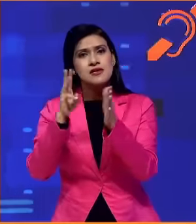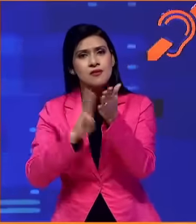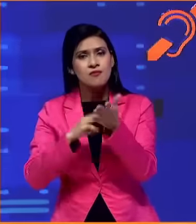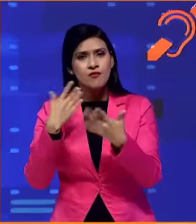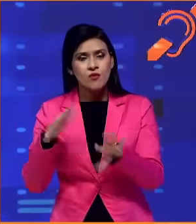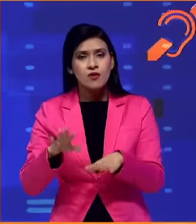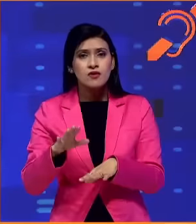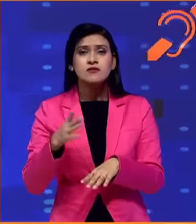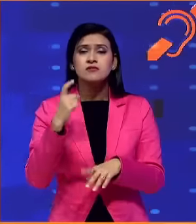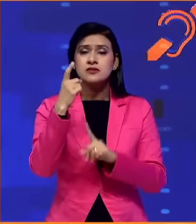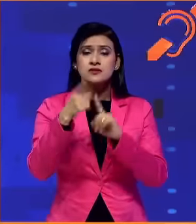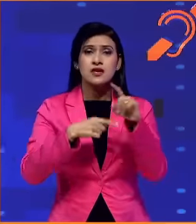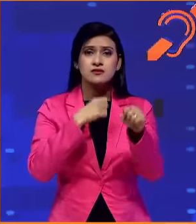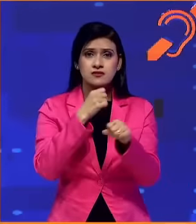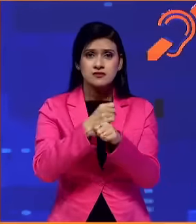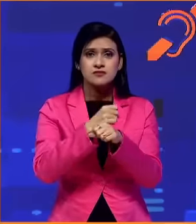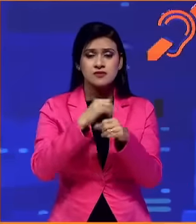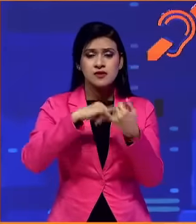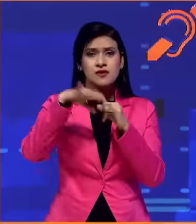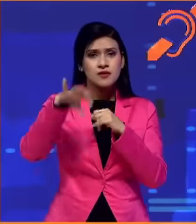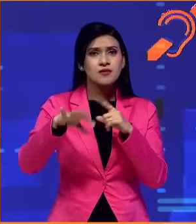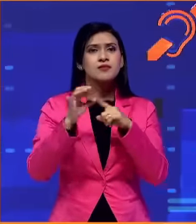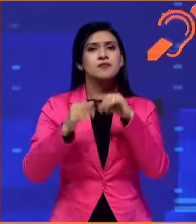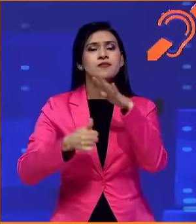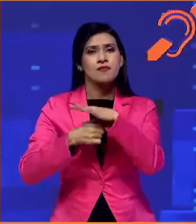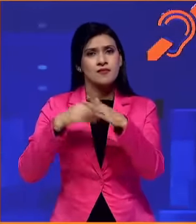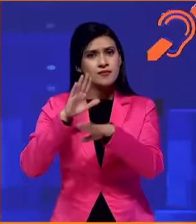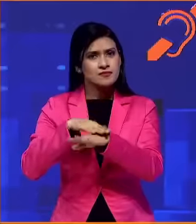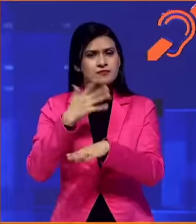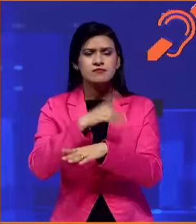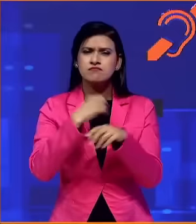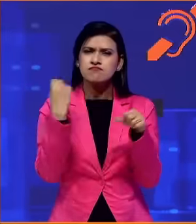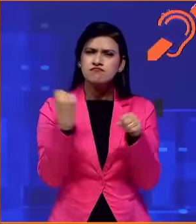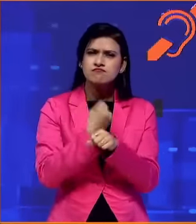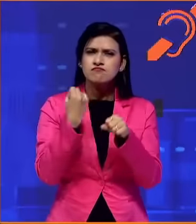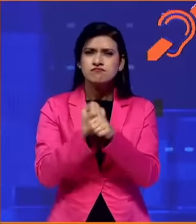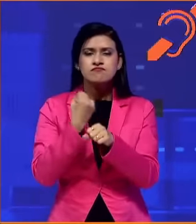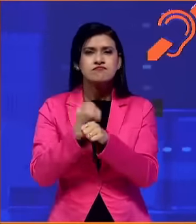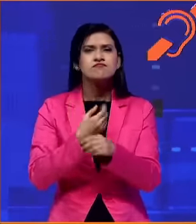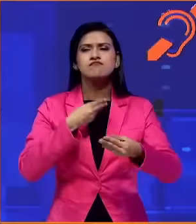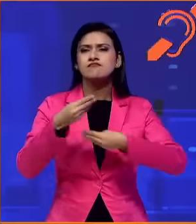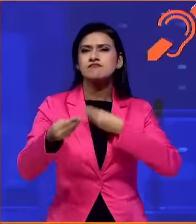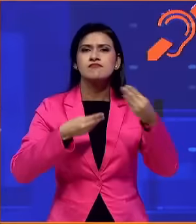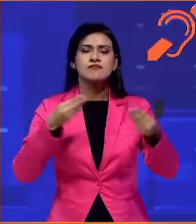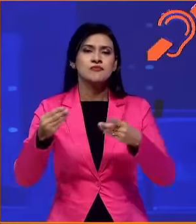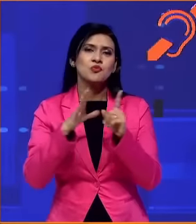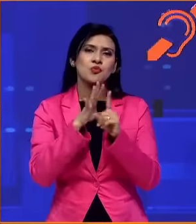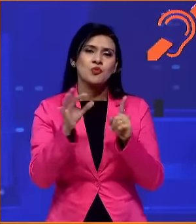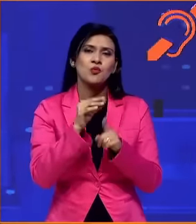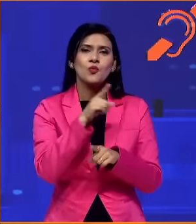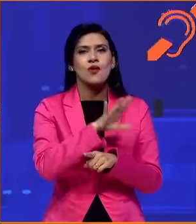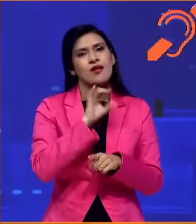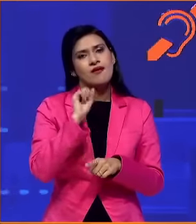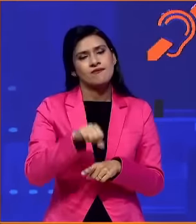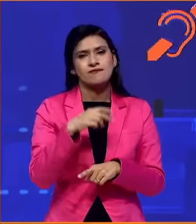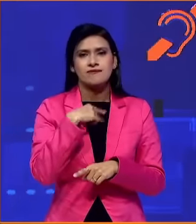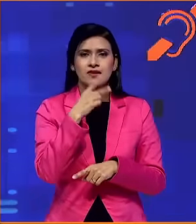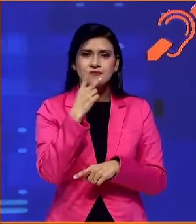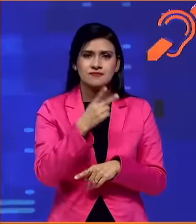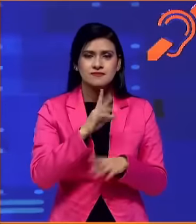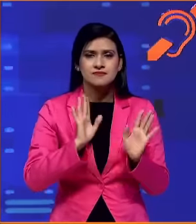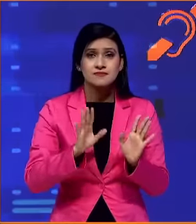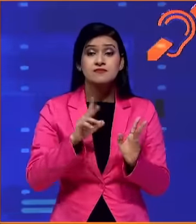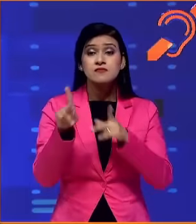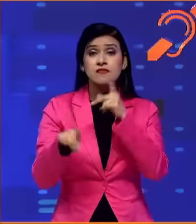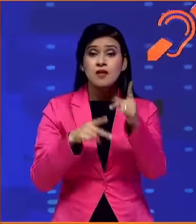हो। आपने हरजगहकड़ीमेहनतकीहै।आपनेबहुतअच्छाकामकियाहै। आपनेपार्टीकेलिएअपनावादापूराकरदियाहै।